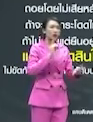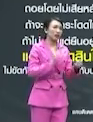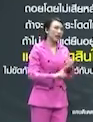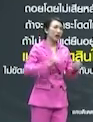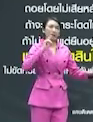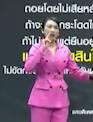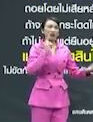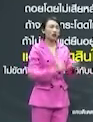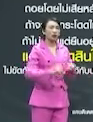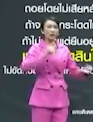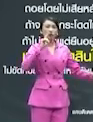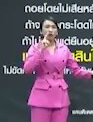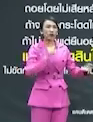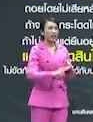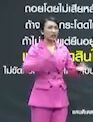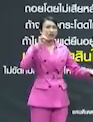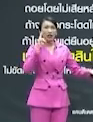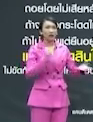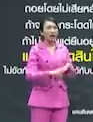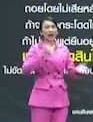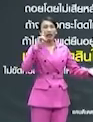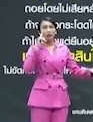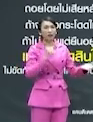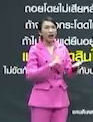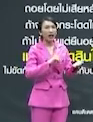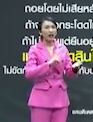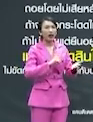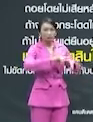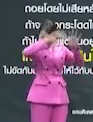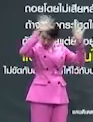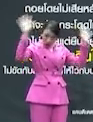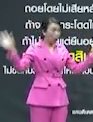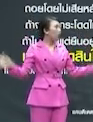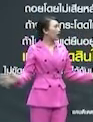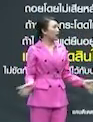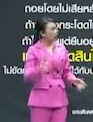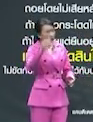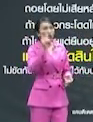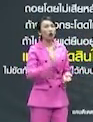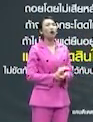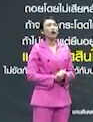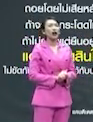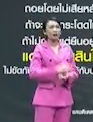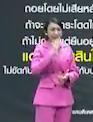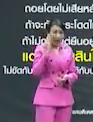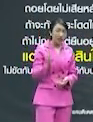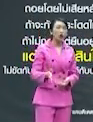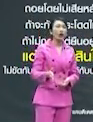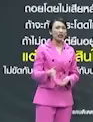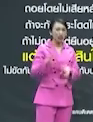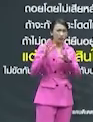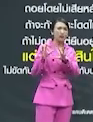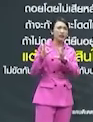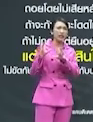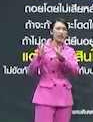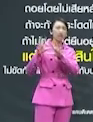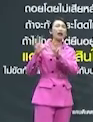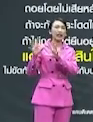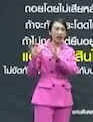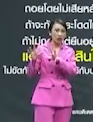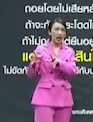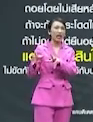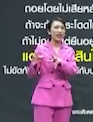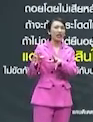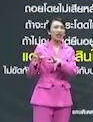กรุงเทพฯเชียงใหม่ลำปางไปทั่วค่ะไปพิษณุโลกมาแต่ละจังหวัดก็เป็นพื้นที่